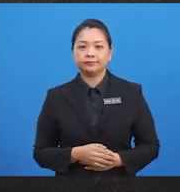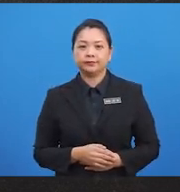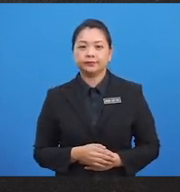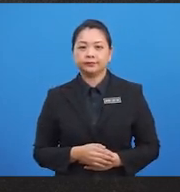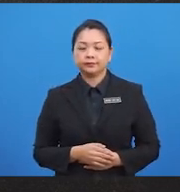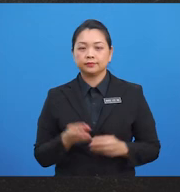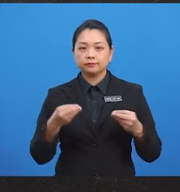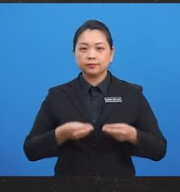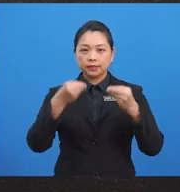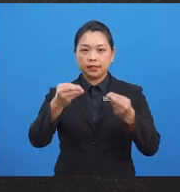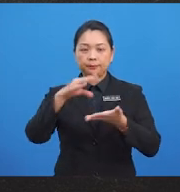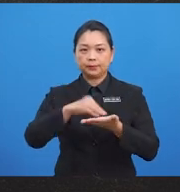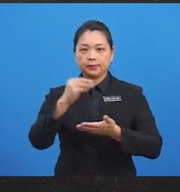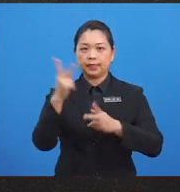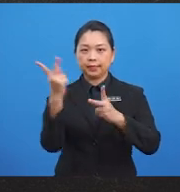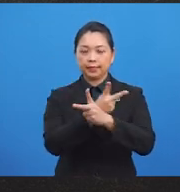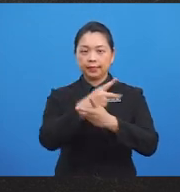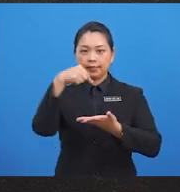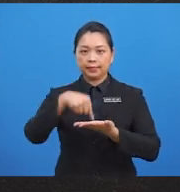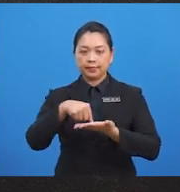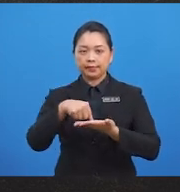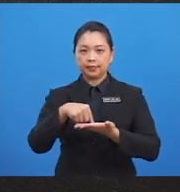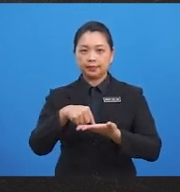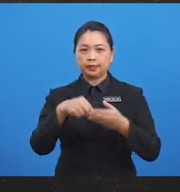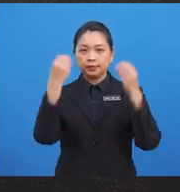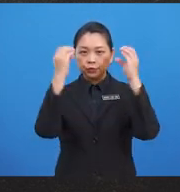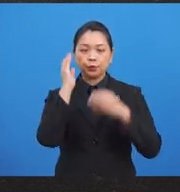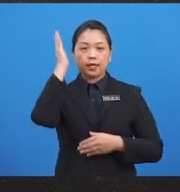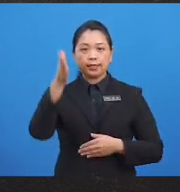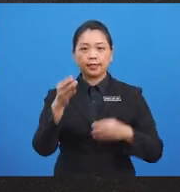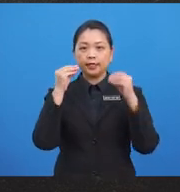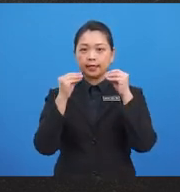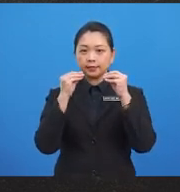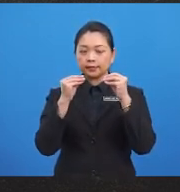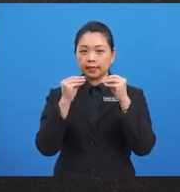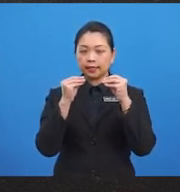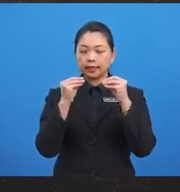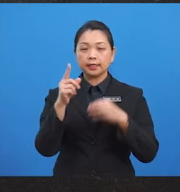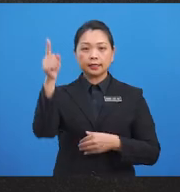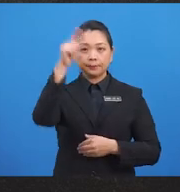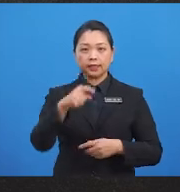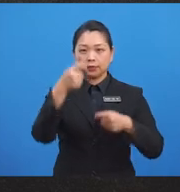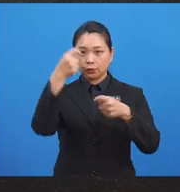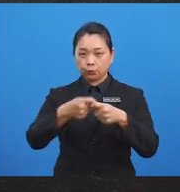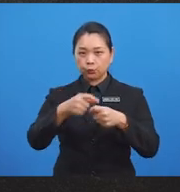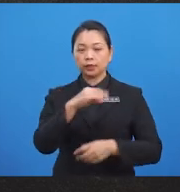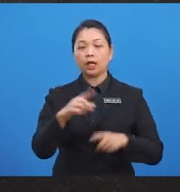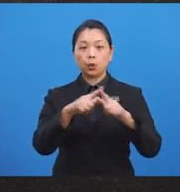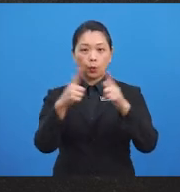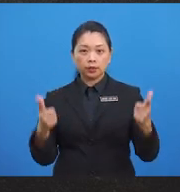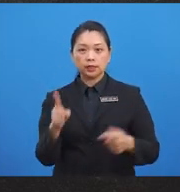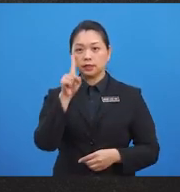Bagi pembelajaran kali ini, saya akan mengajar kamiran tentu dan luas suatu